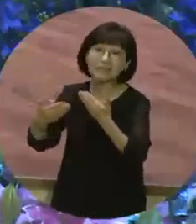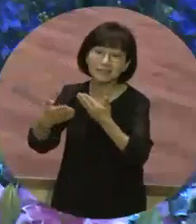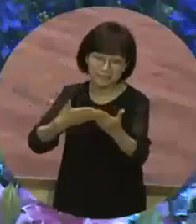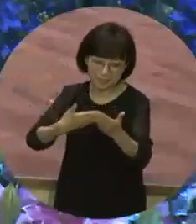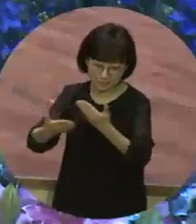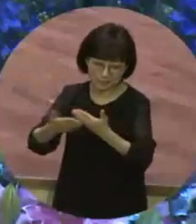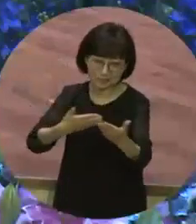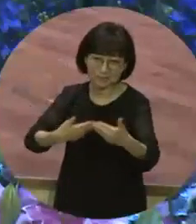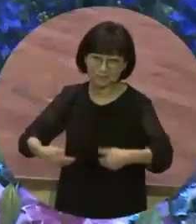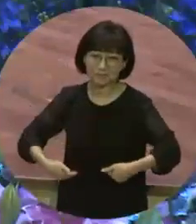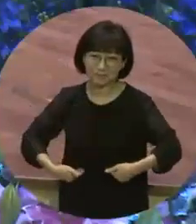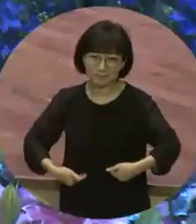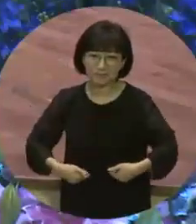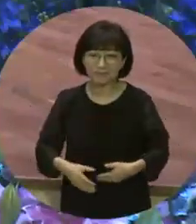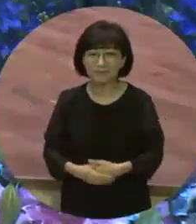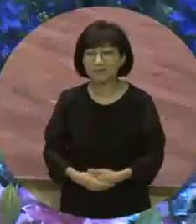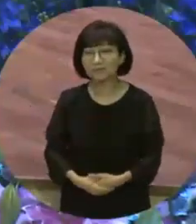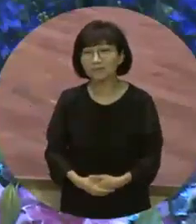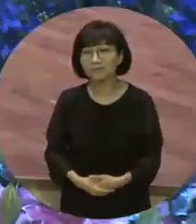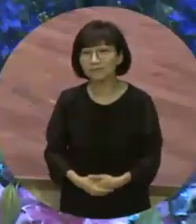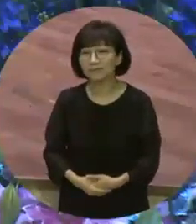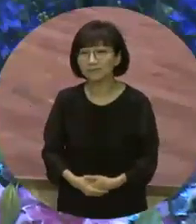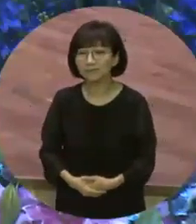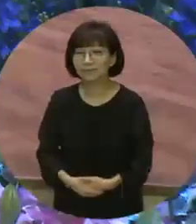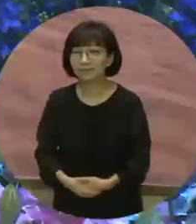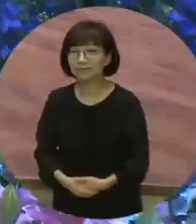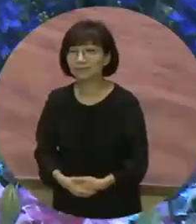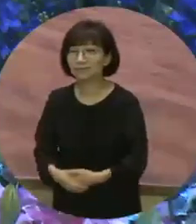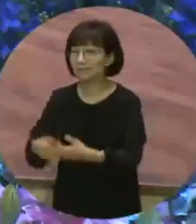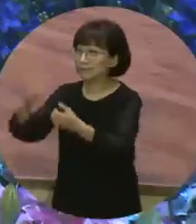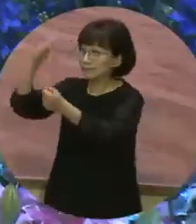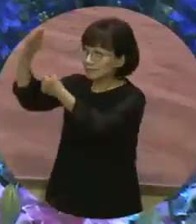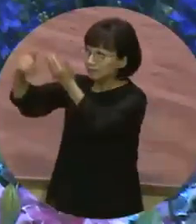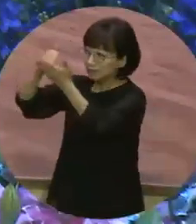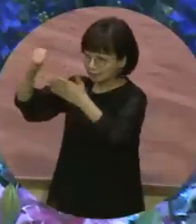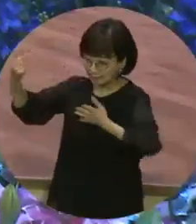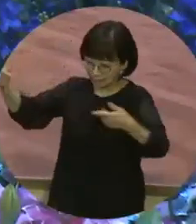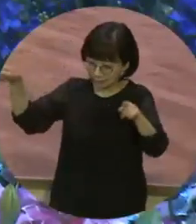그리스도인들이라고 하면 하나님이 나와 함께 하심을 믿는다고 하면